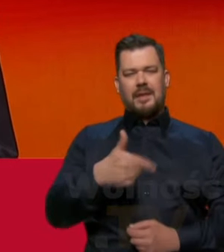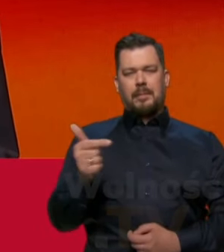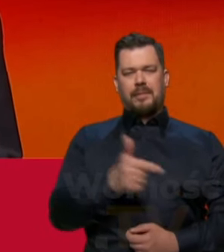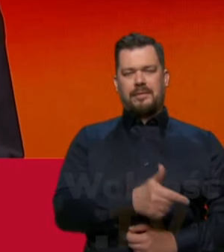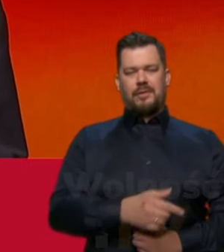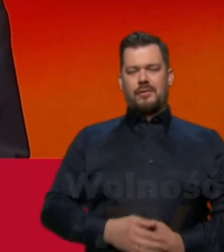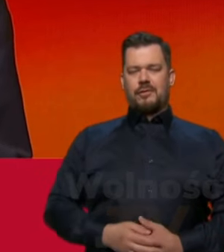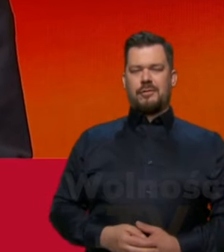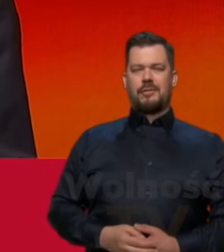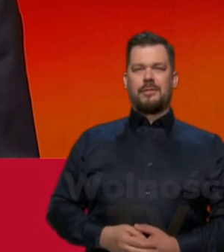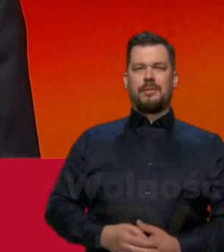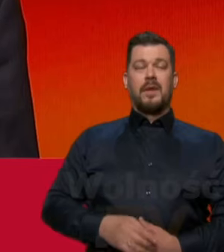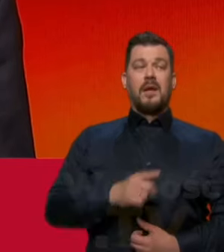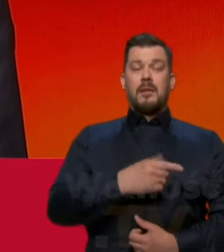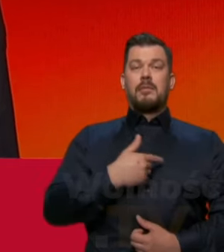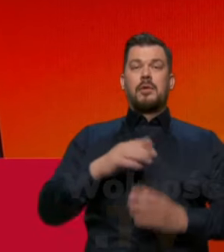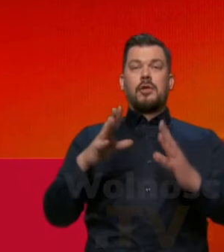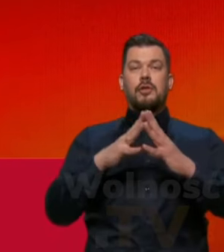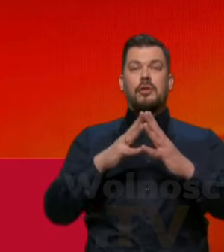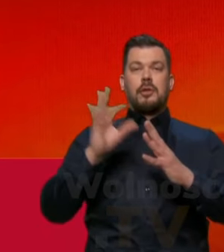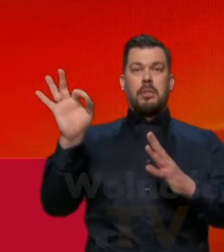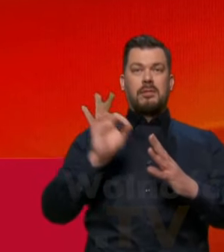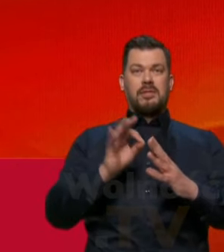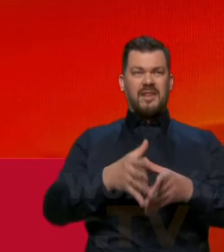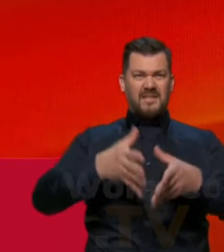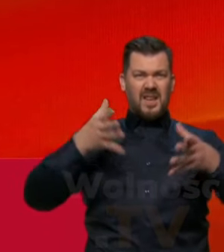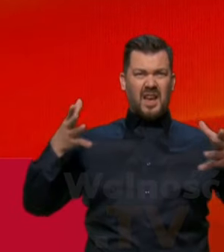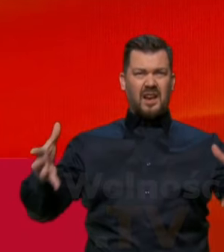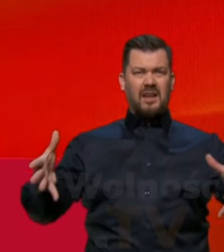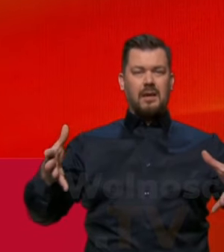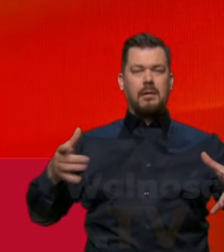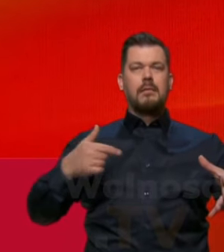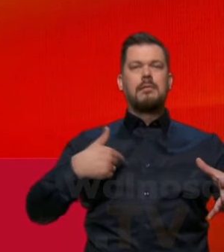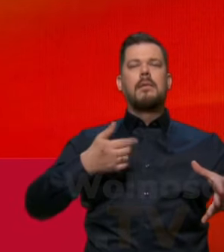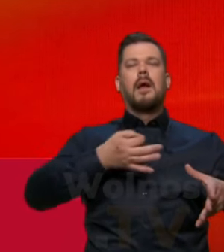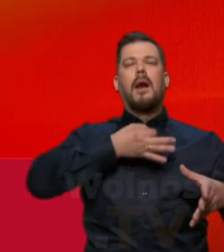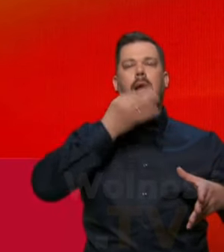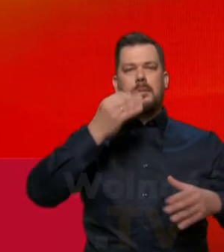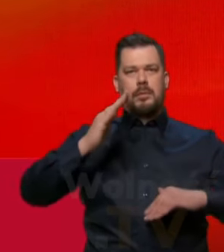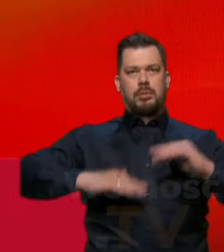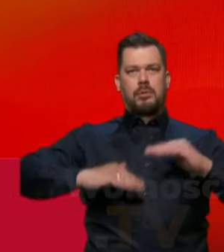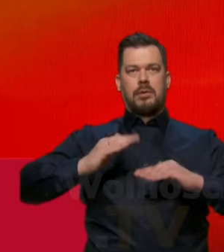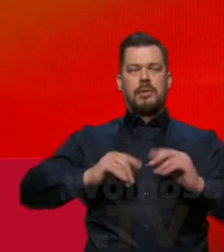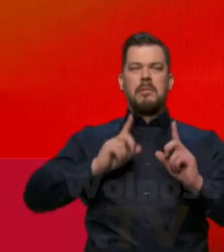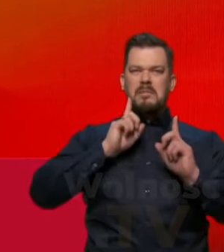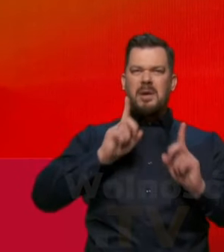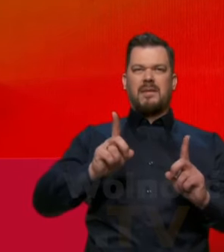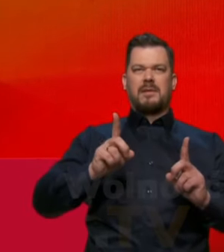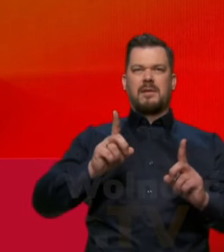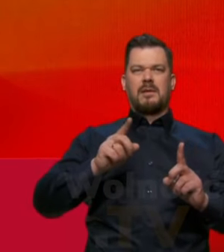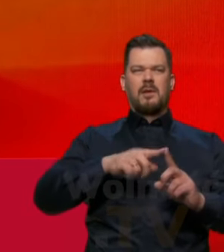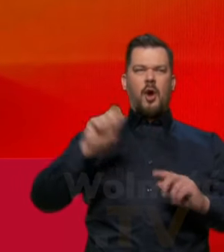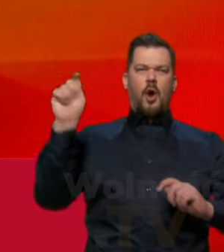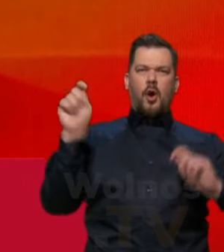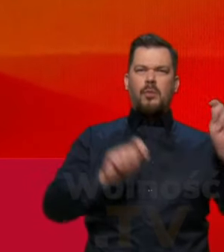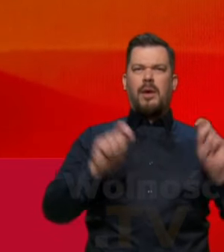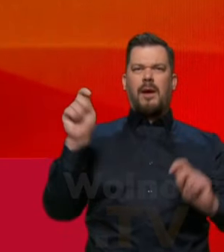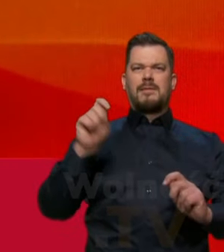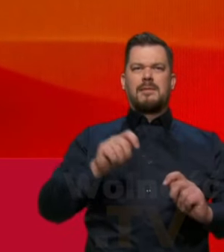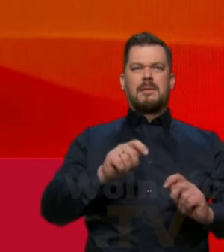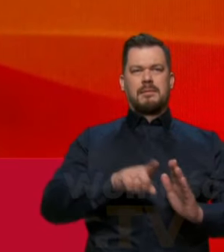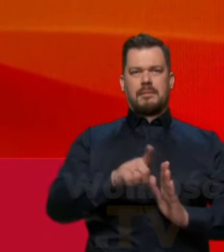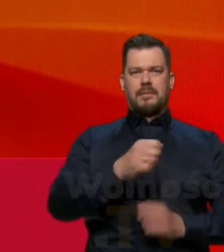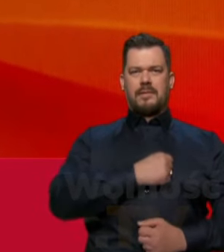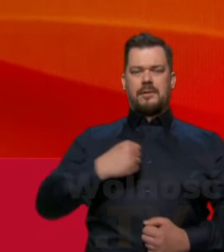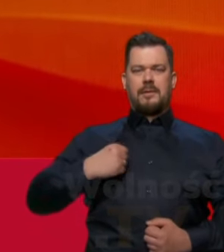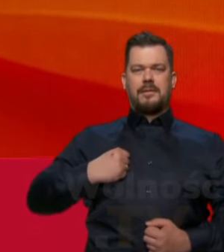na 10% tego olbrzymiego areału można zbudować prawdziwy port komunikacyjny dla